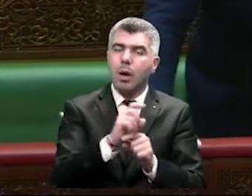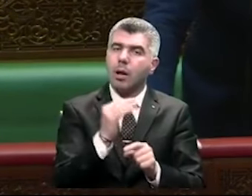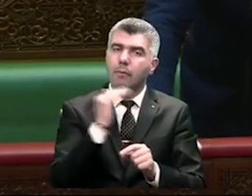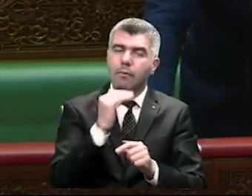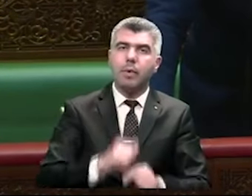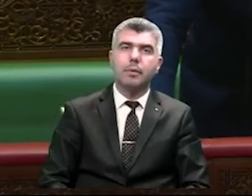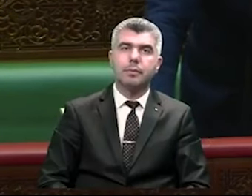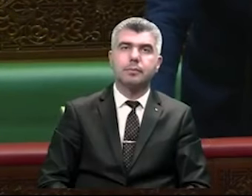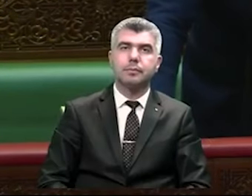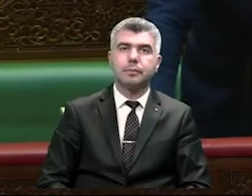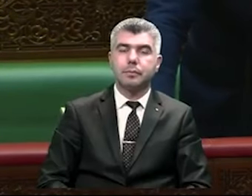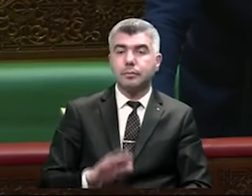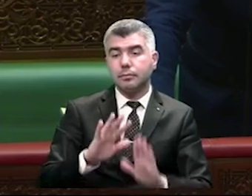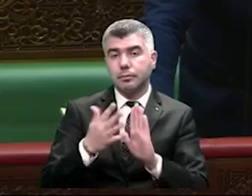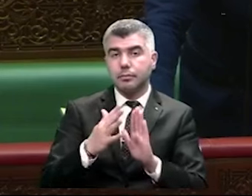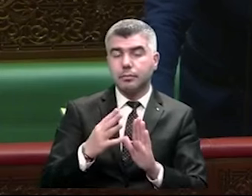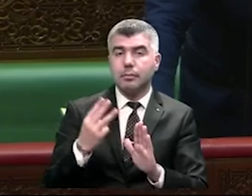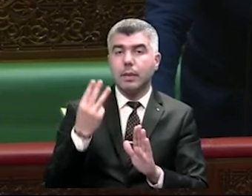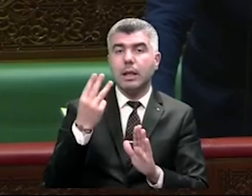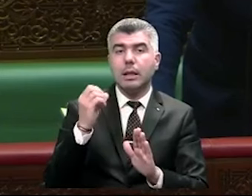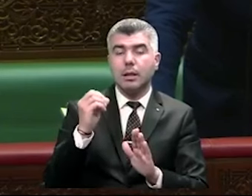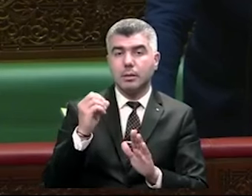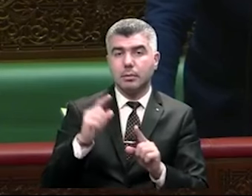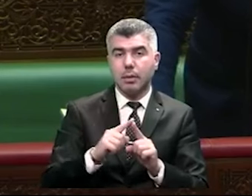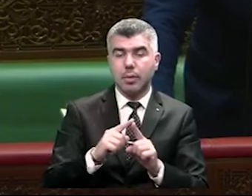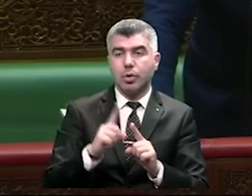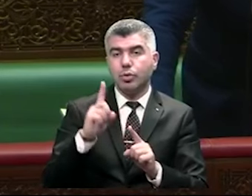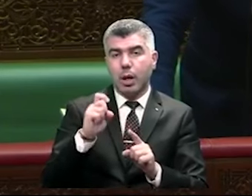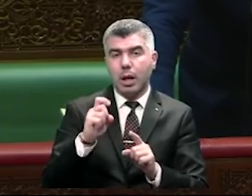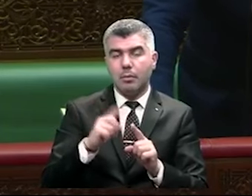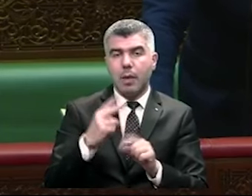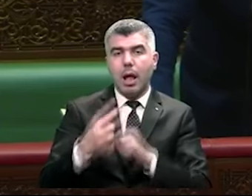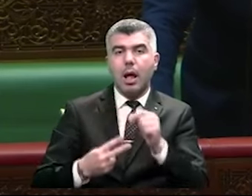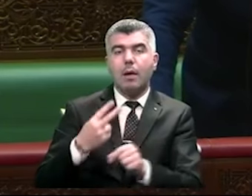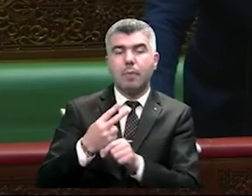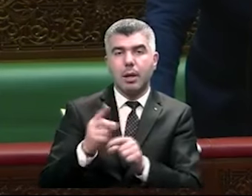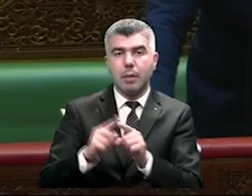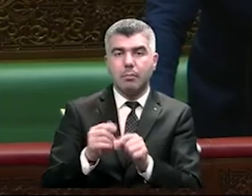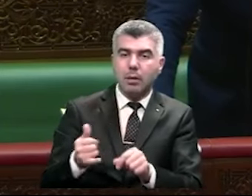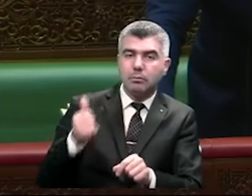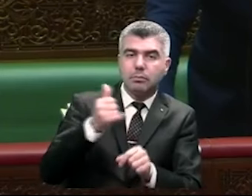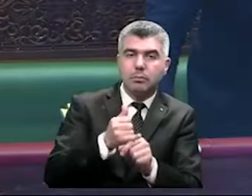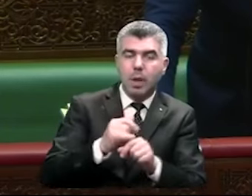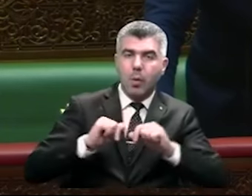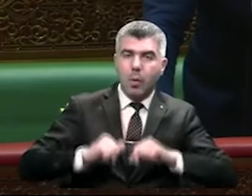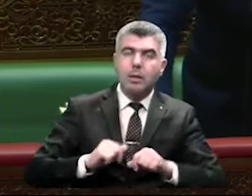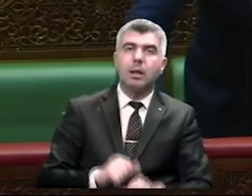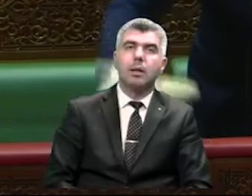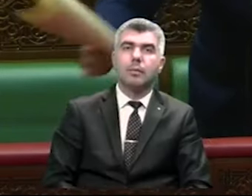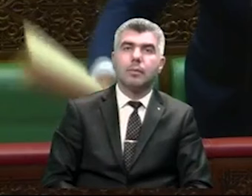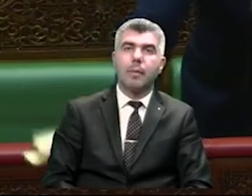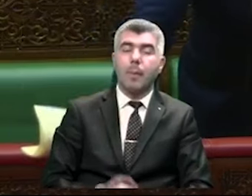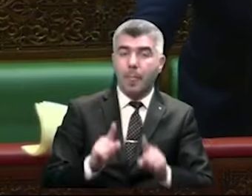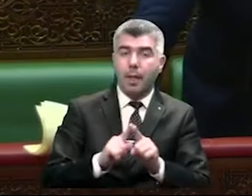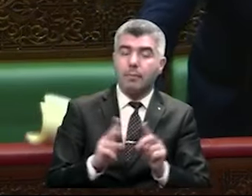صراحه وم بعد 30 شهر على تكم ه المسؤوليه ديال هذا القطاع اللي كن اعتبره قطاع استراتيجي كان بدنا